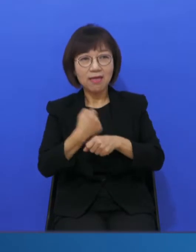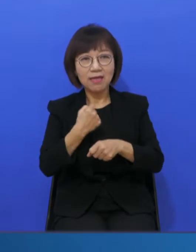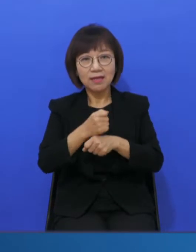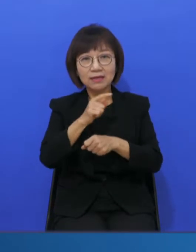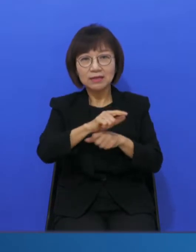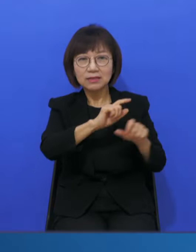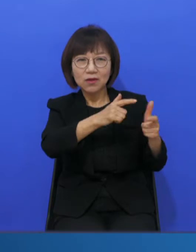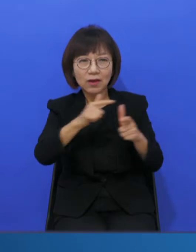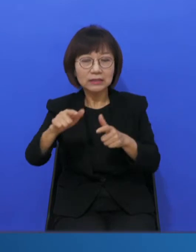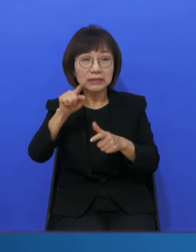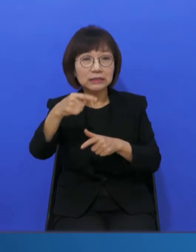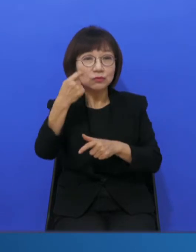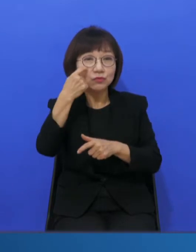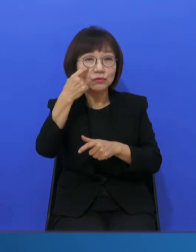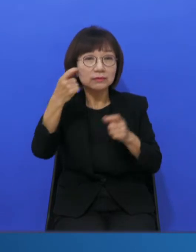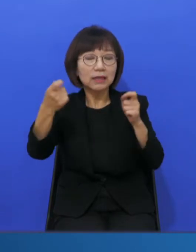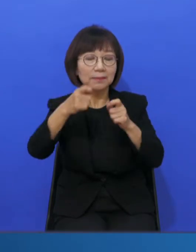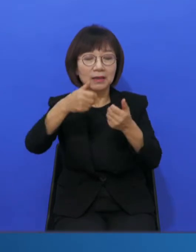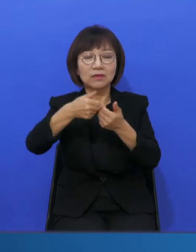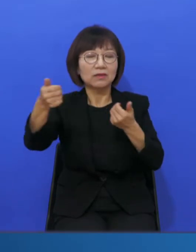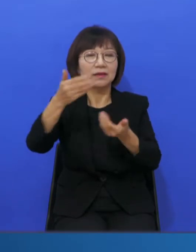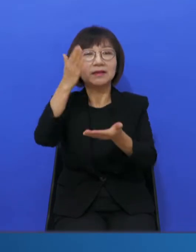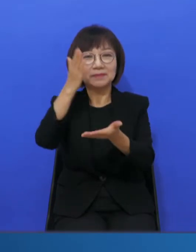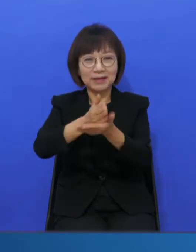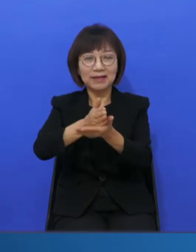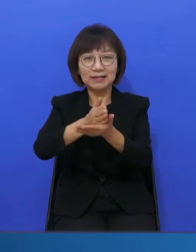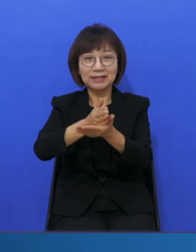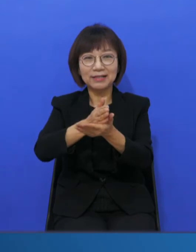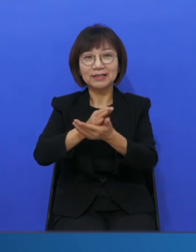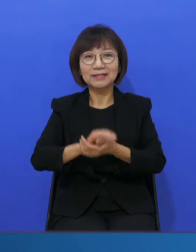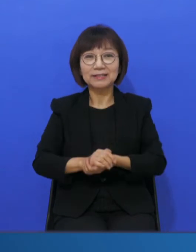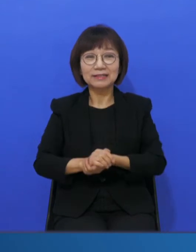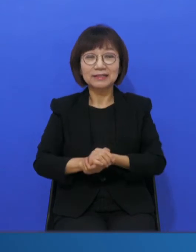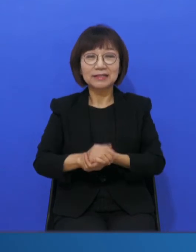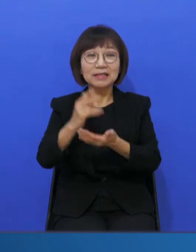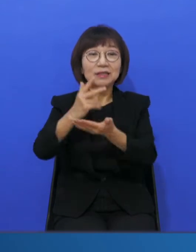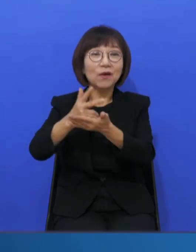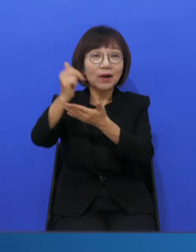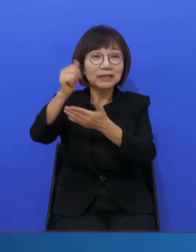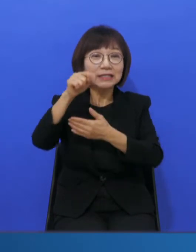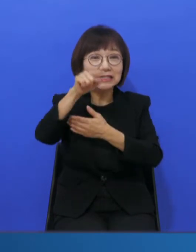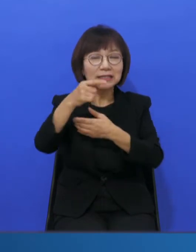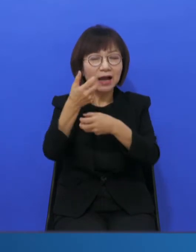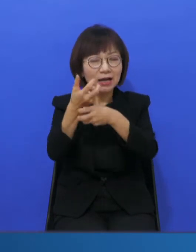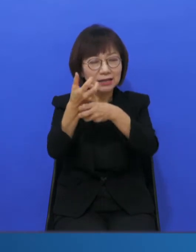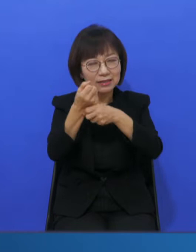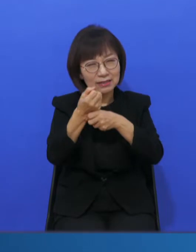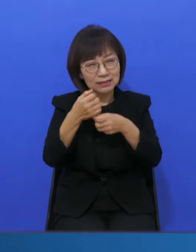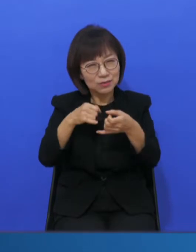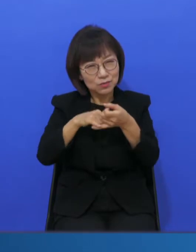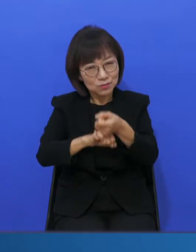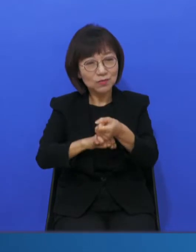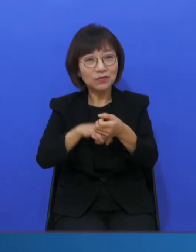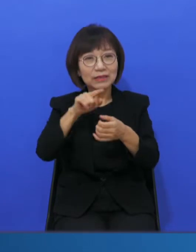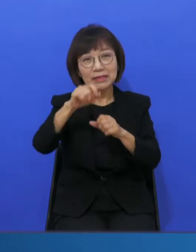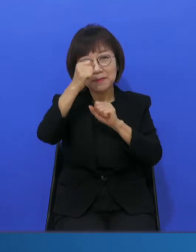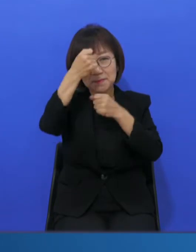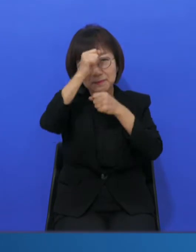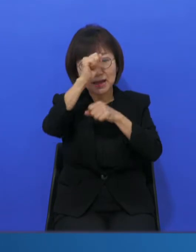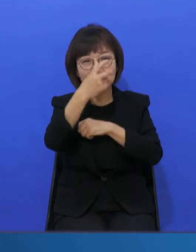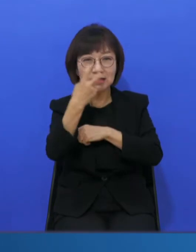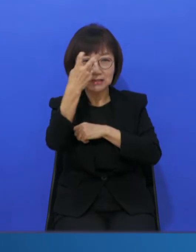지키고 이것들이 내 눈 앞에서 떠나지 말게 하라. 대저 여호와는 내가